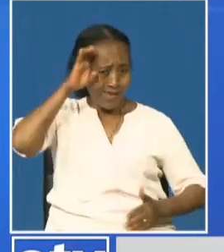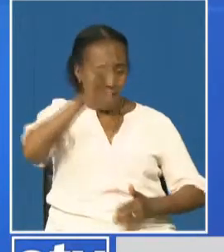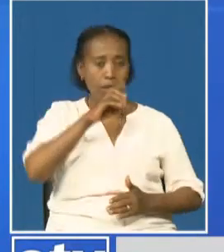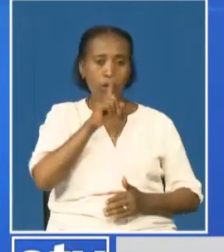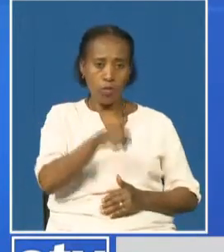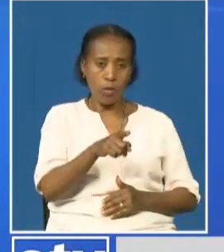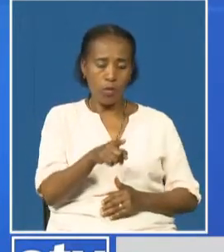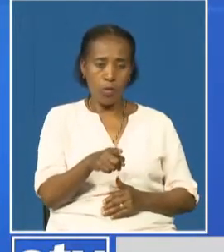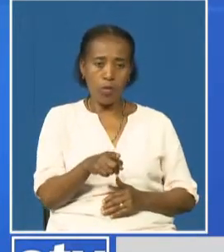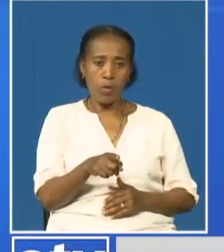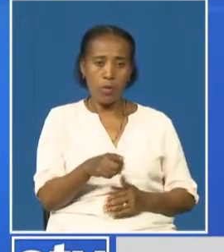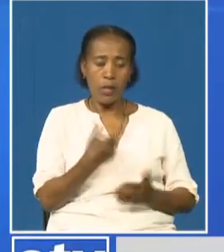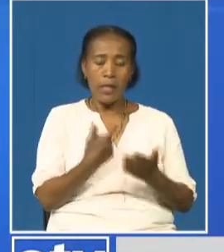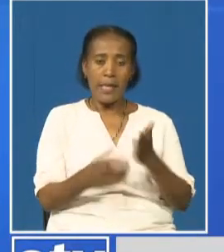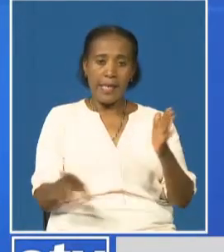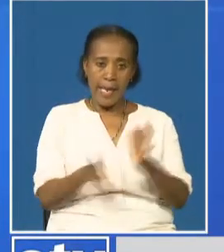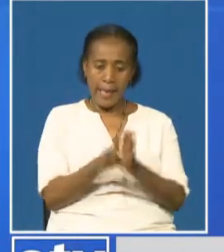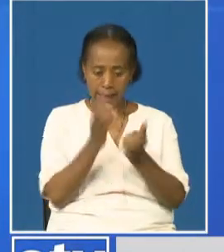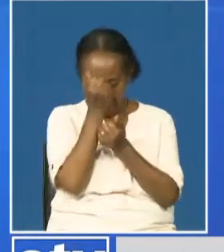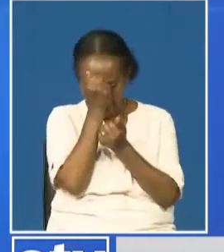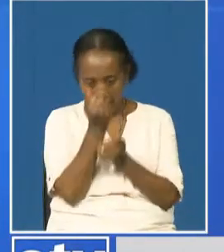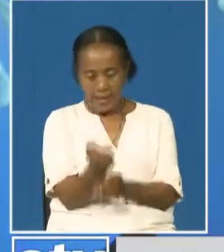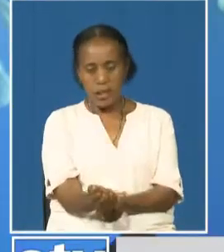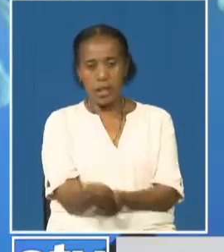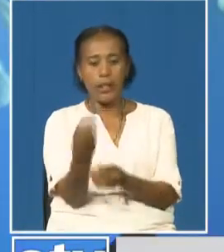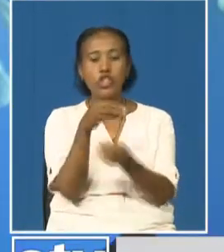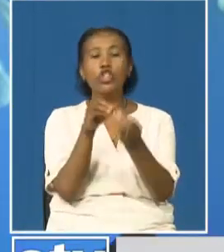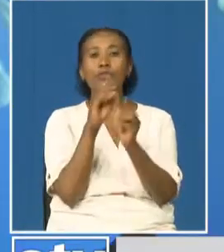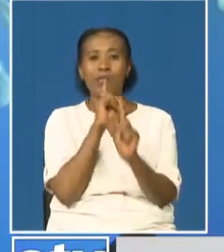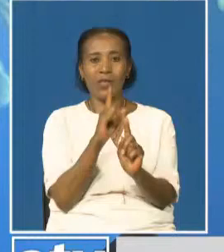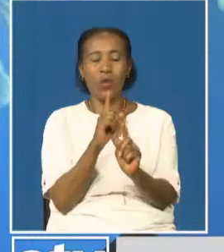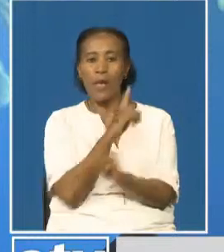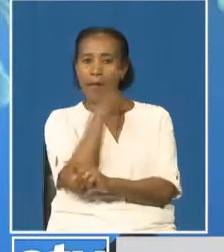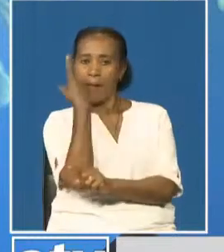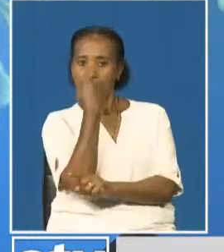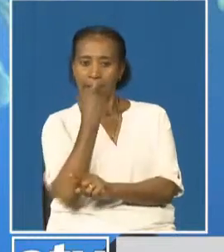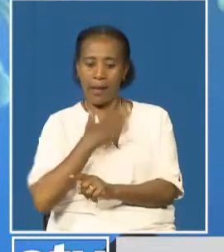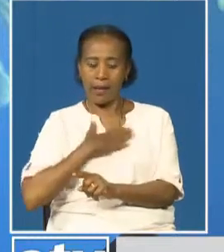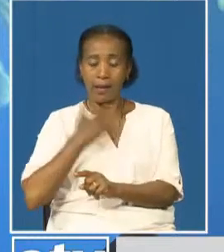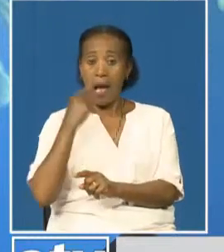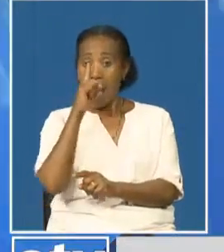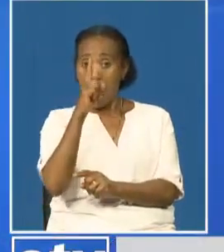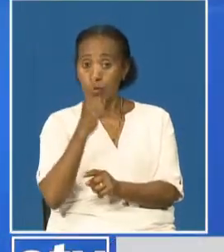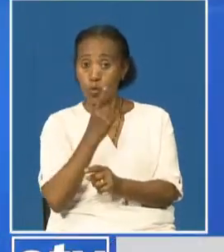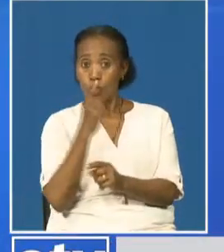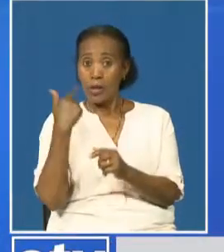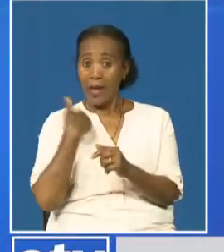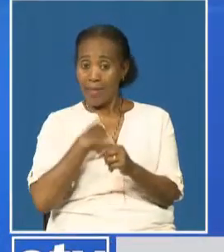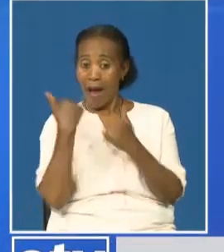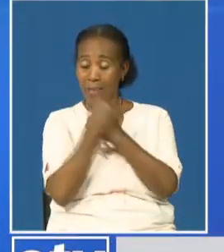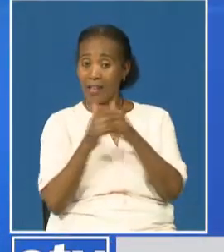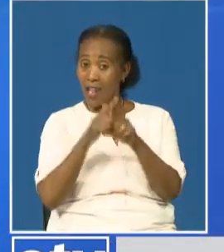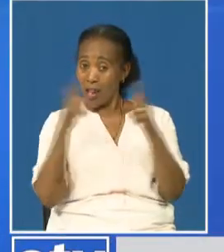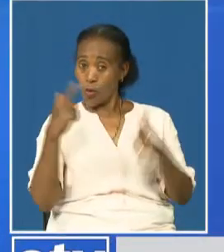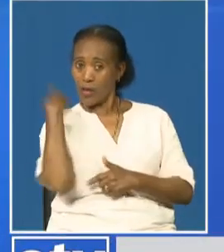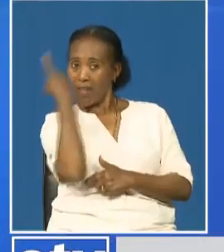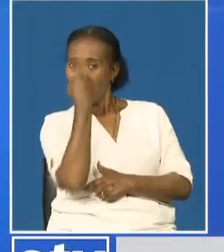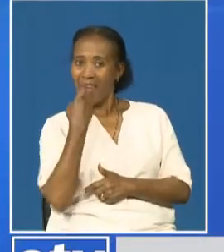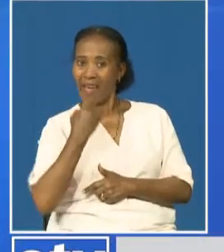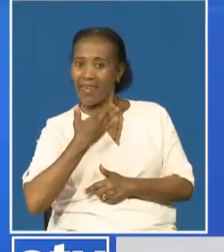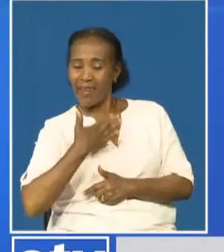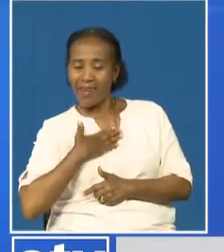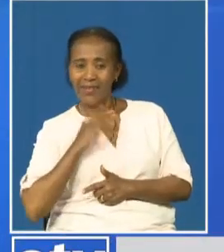ነው። ከዛ ይሄ የህግ ተገዥነትም ጭምር ነው። አዎ እና ተጠያቂነት እኛ ጋር አንዱ ትልቁ ችግር ምንድነው?